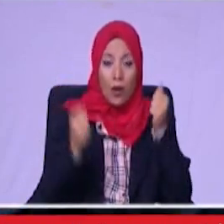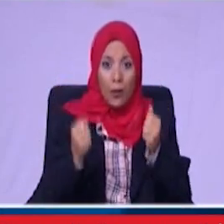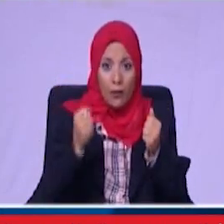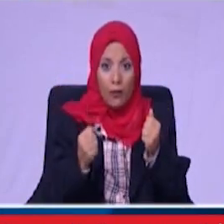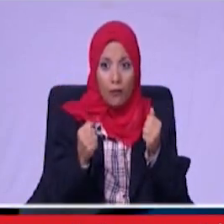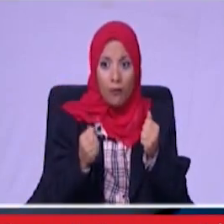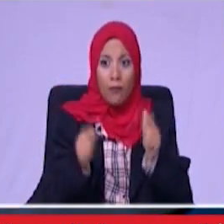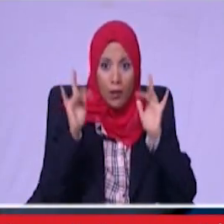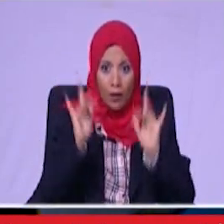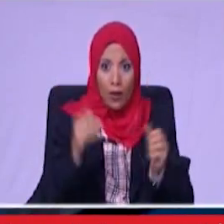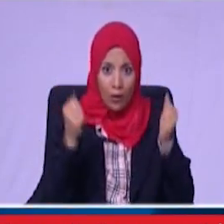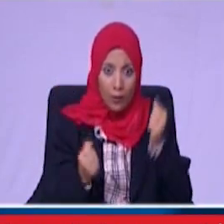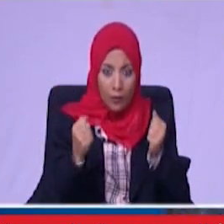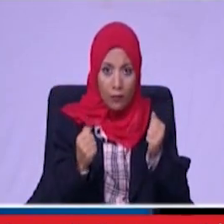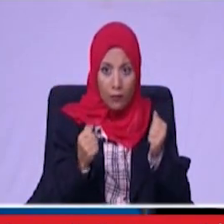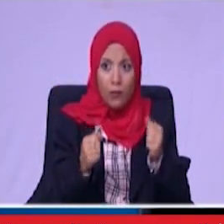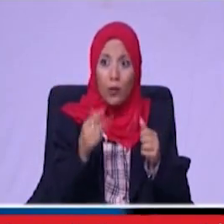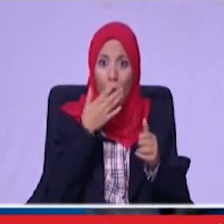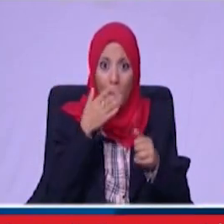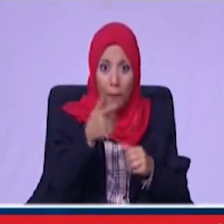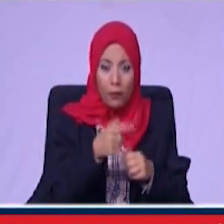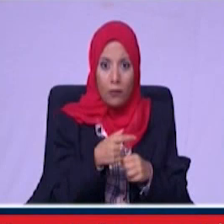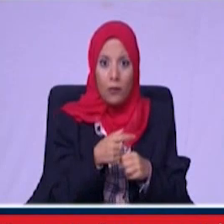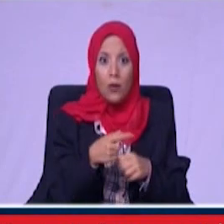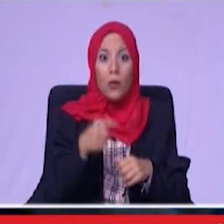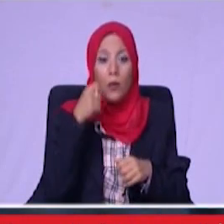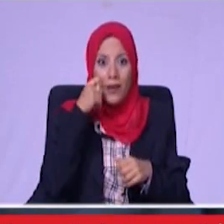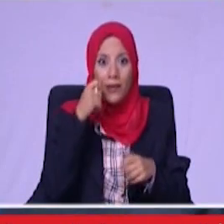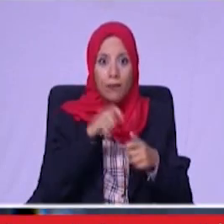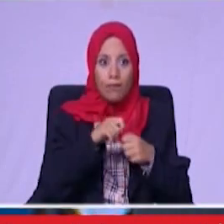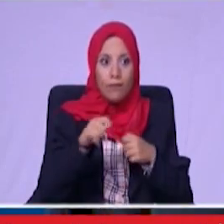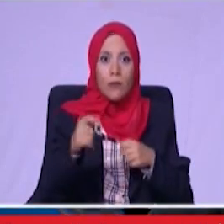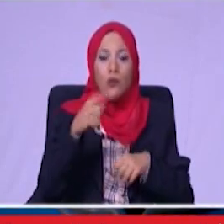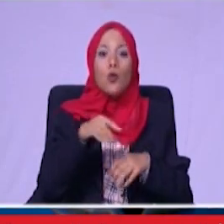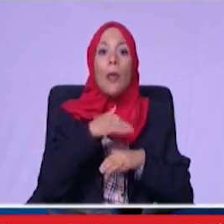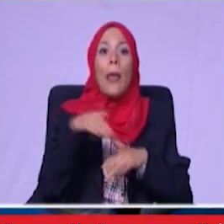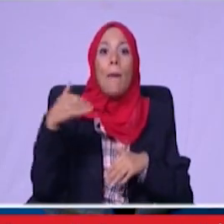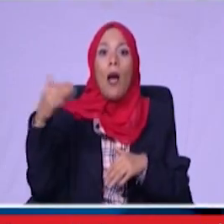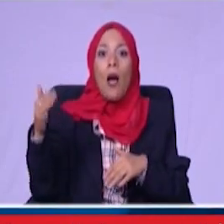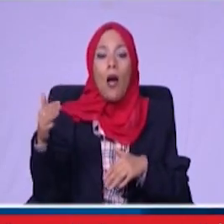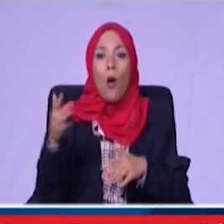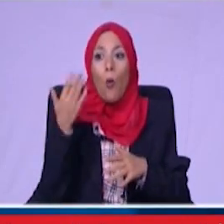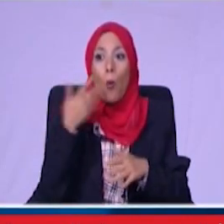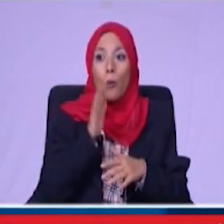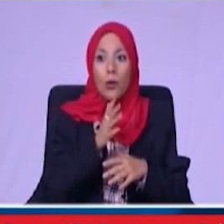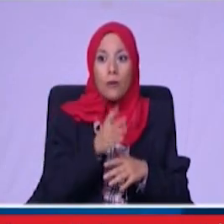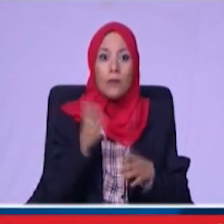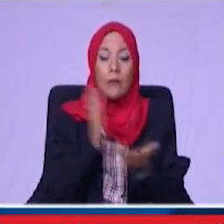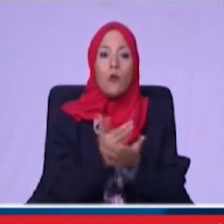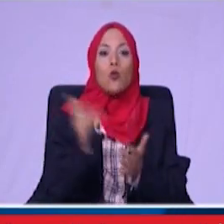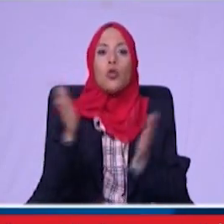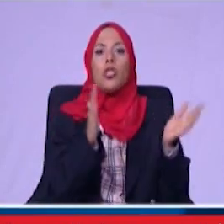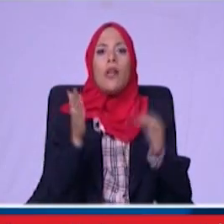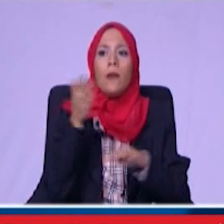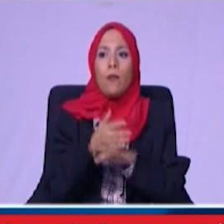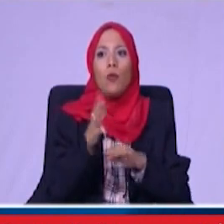يقعدها على العربيه هي والاب والناس بتتحاسب يوم القيامه وهو ماشي دخلهم الجنه